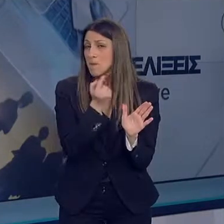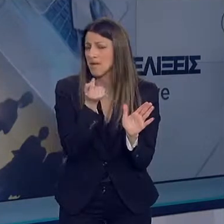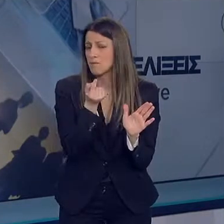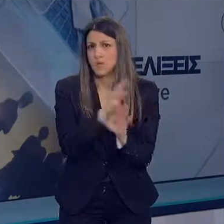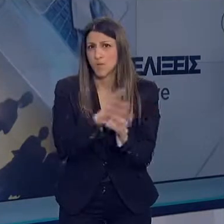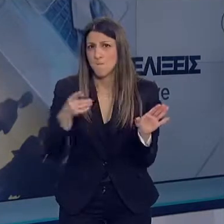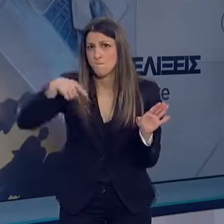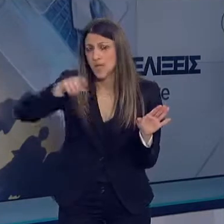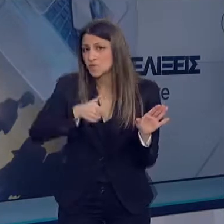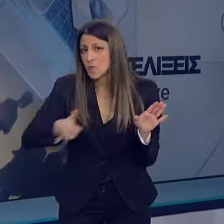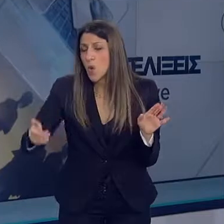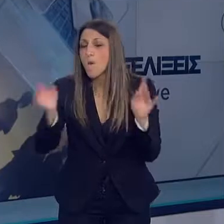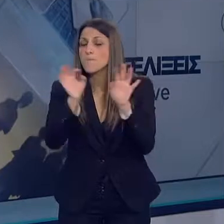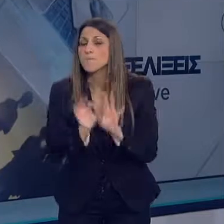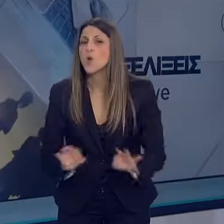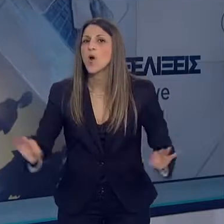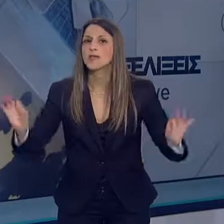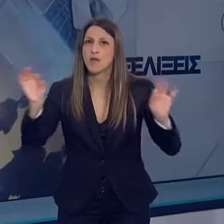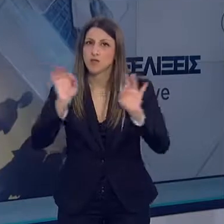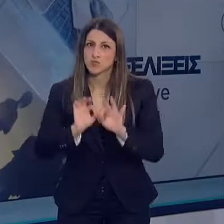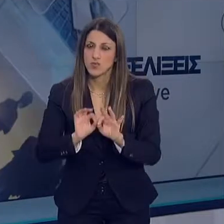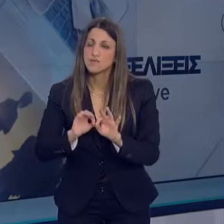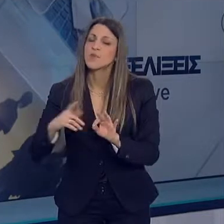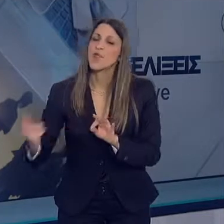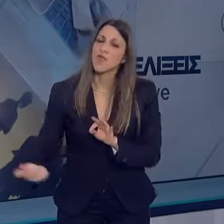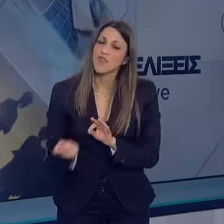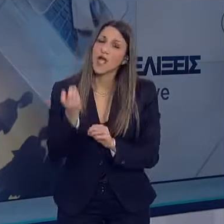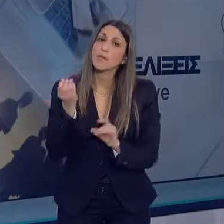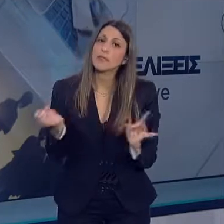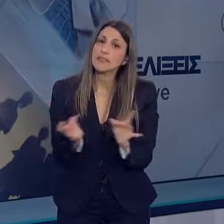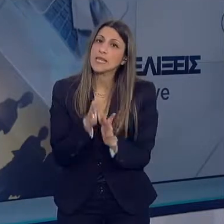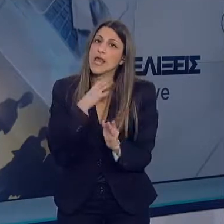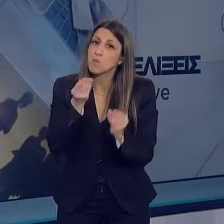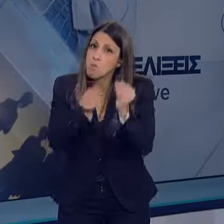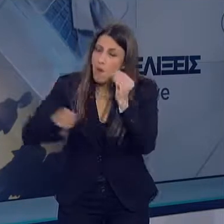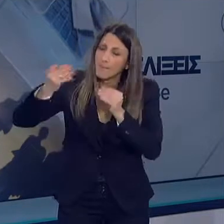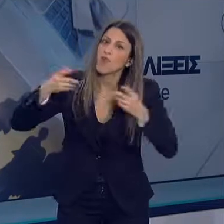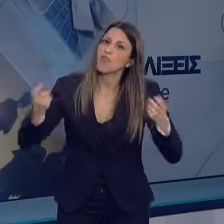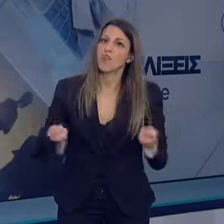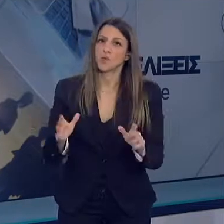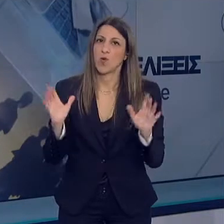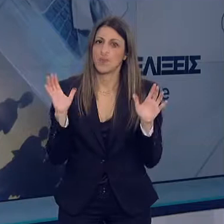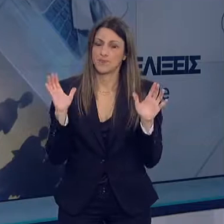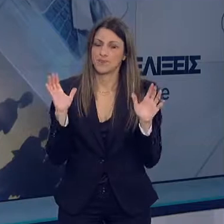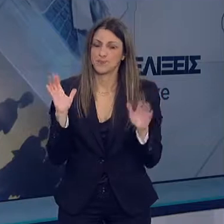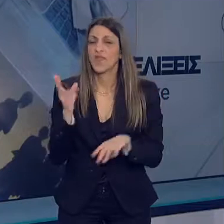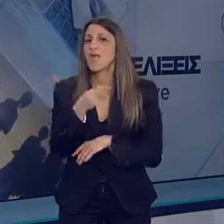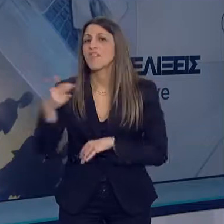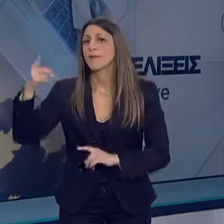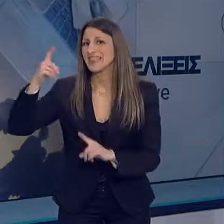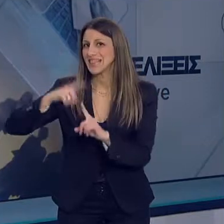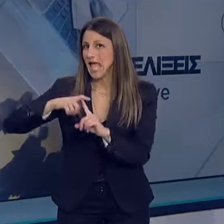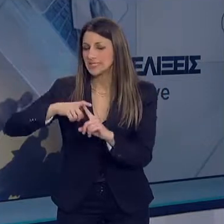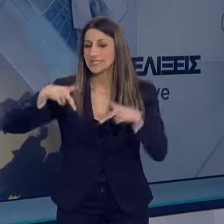το προετοιμάζουμε και για την επόμενη ημέρα και θα κάνουμε επιπλέον οτιδήποτε χρειαστεί. Σε ό,τι αφορά τα τεστ, πράγματι έχει